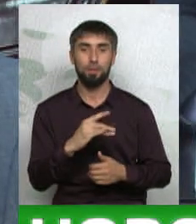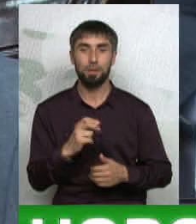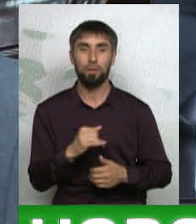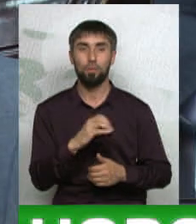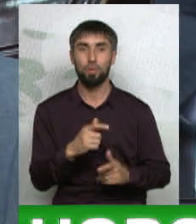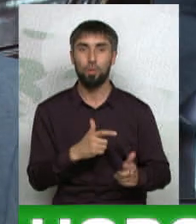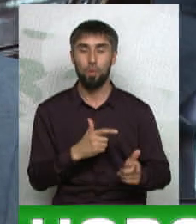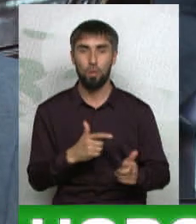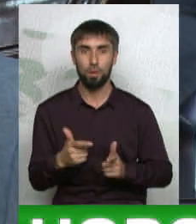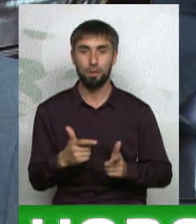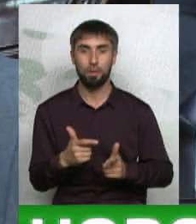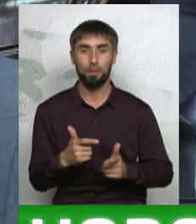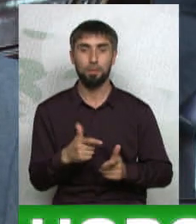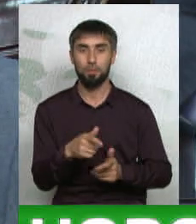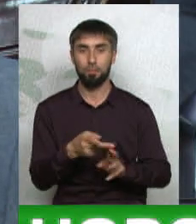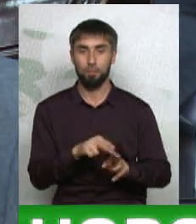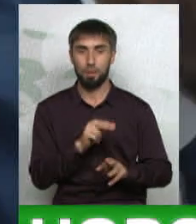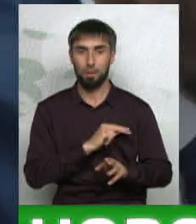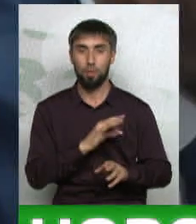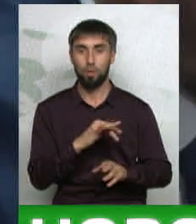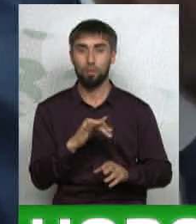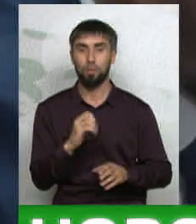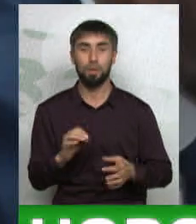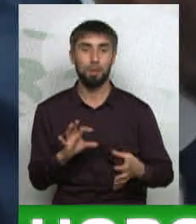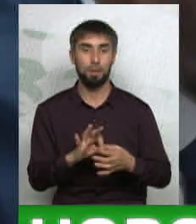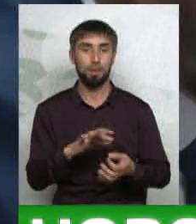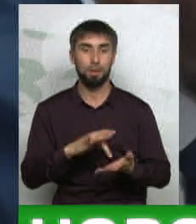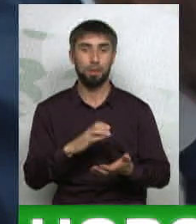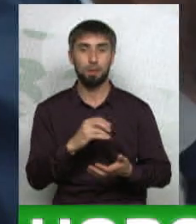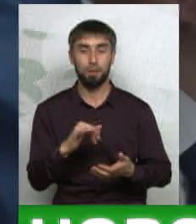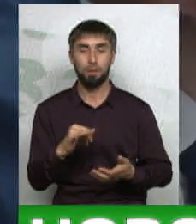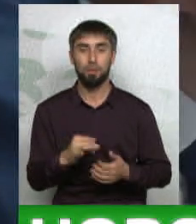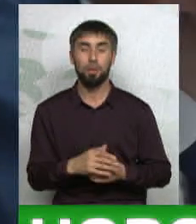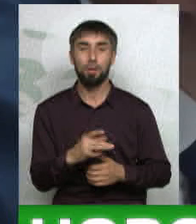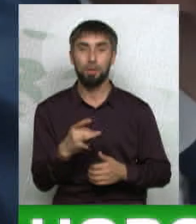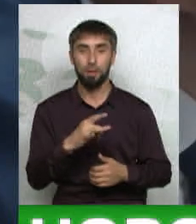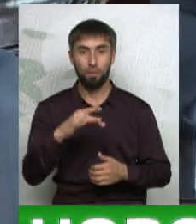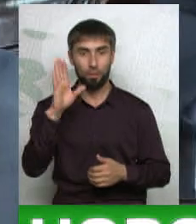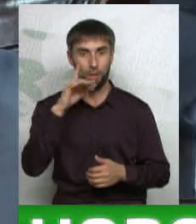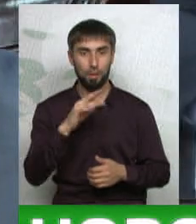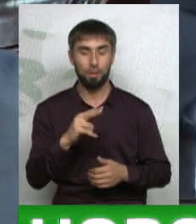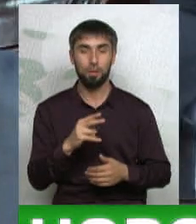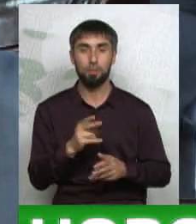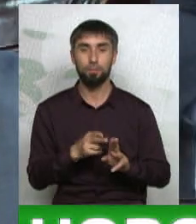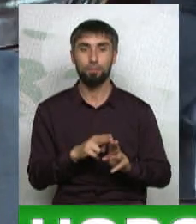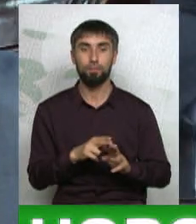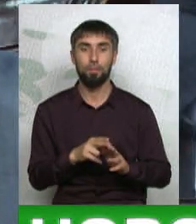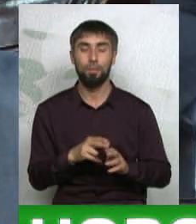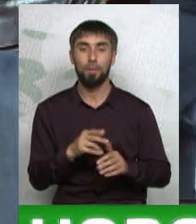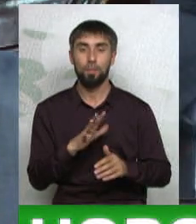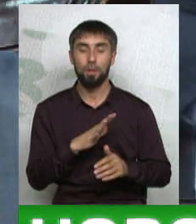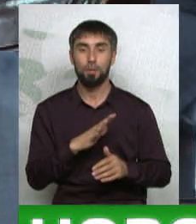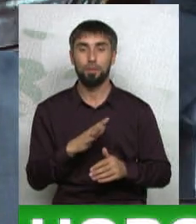уже готовы ввести в строй, они уже подключены к центральной сети. Регион водоканал запросил у